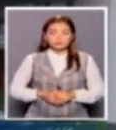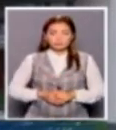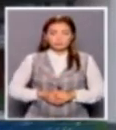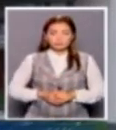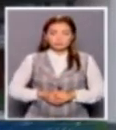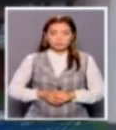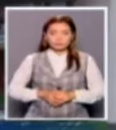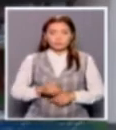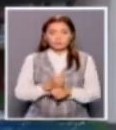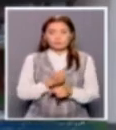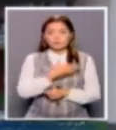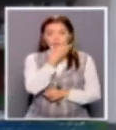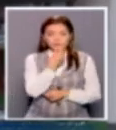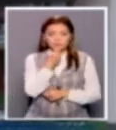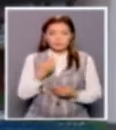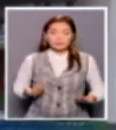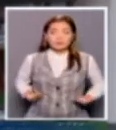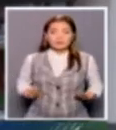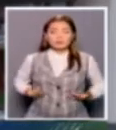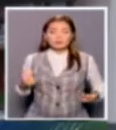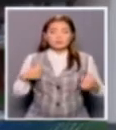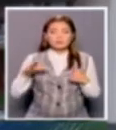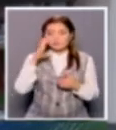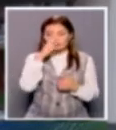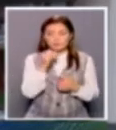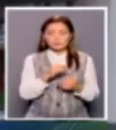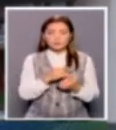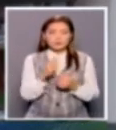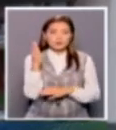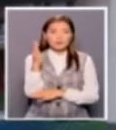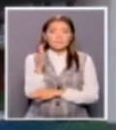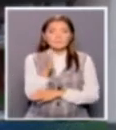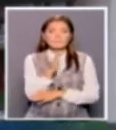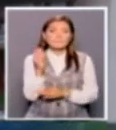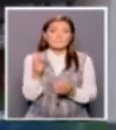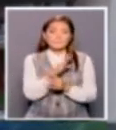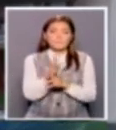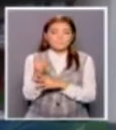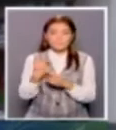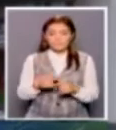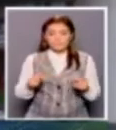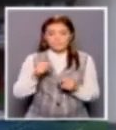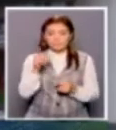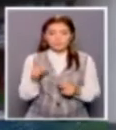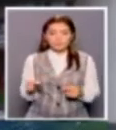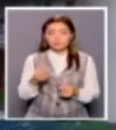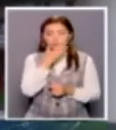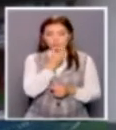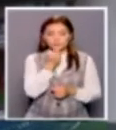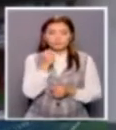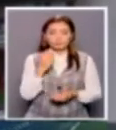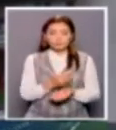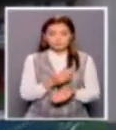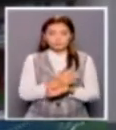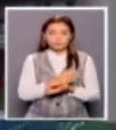жапырағы, сәндендірер өмірлік сахнаны, бұтақтардың басында той-тойлаған сыңғыр күлкі ән салып жатыр әні